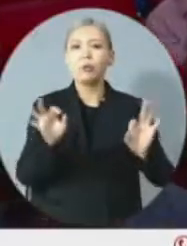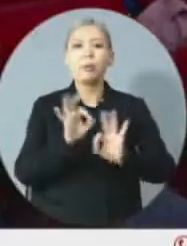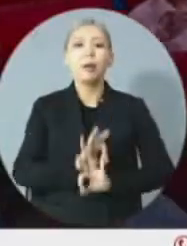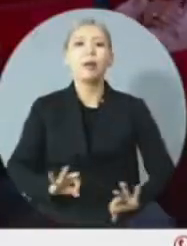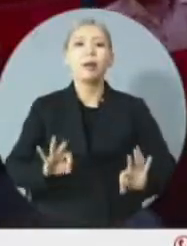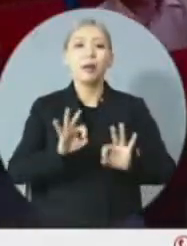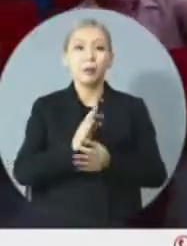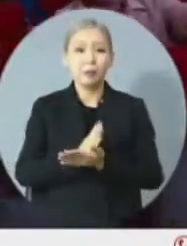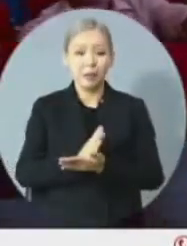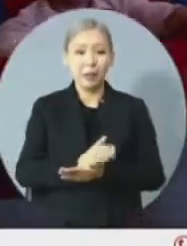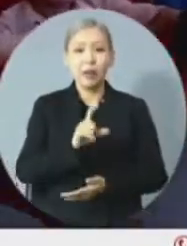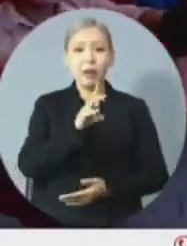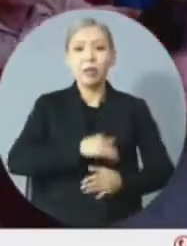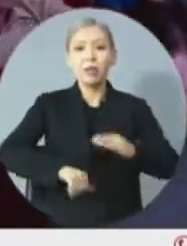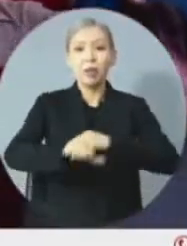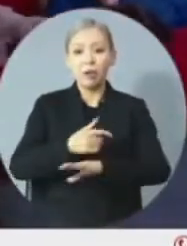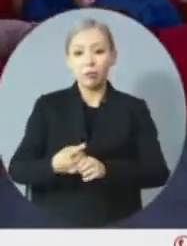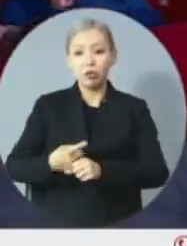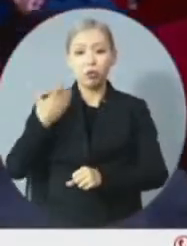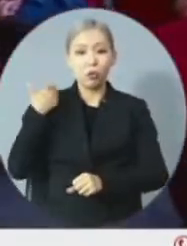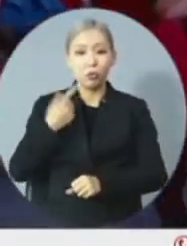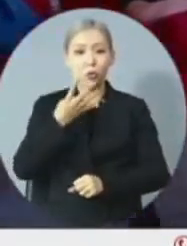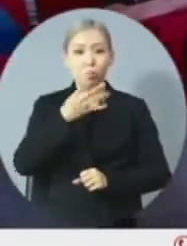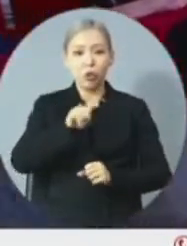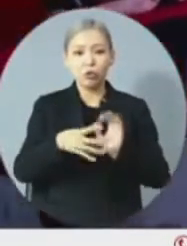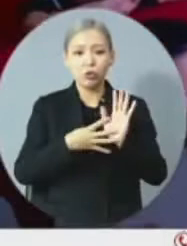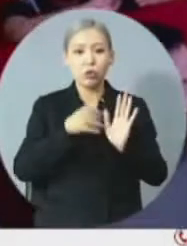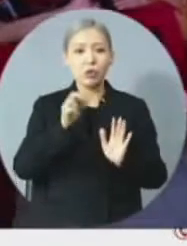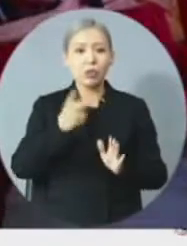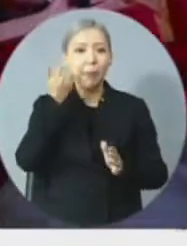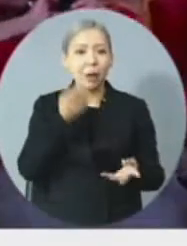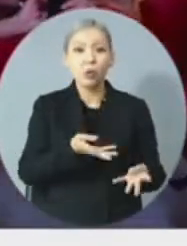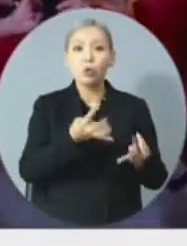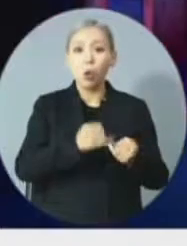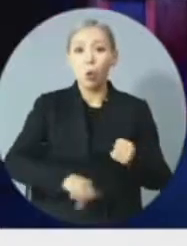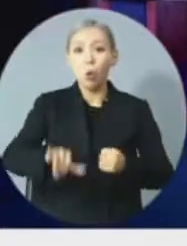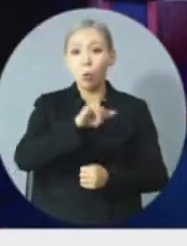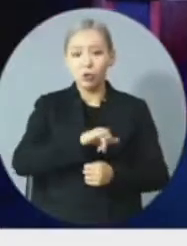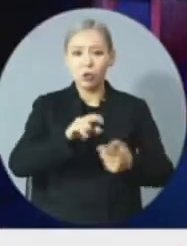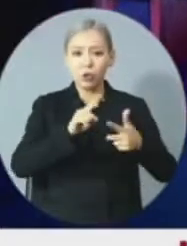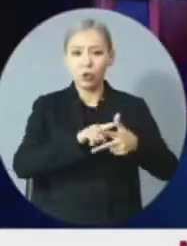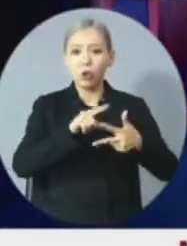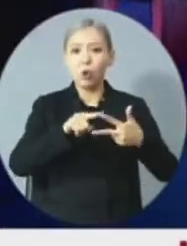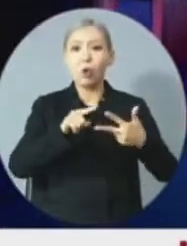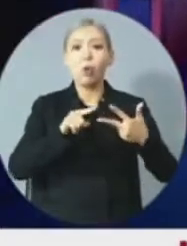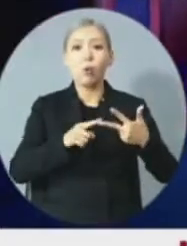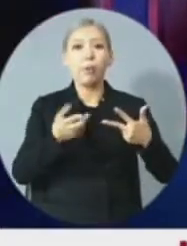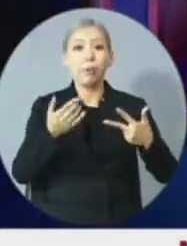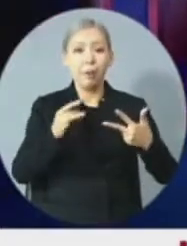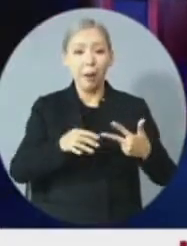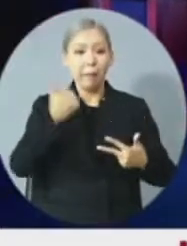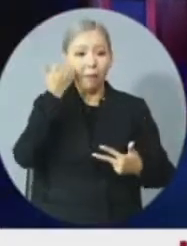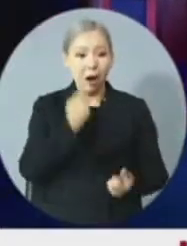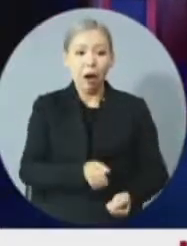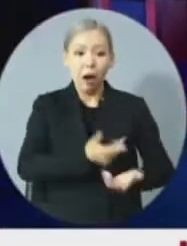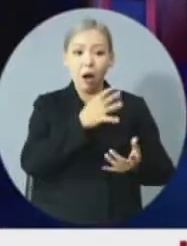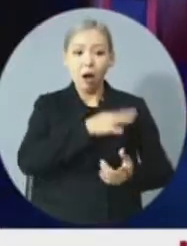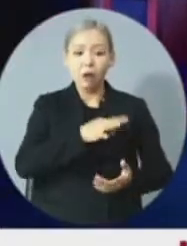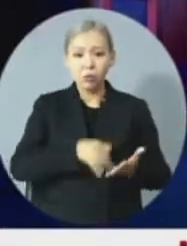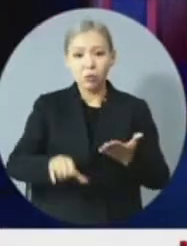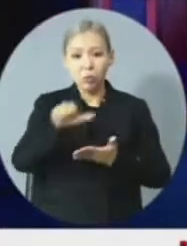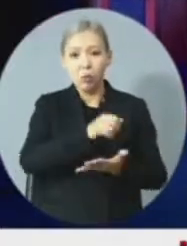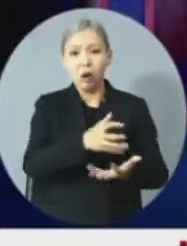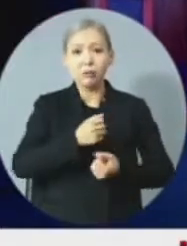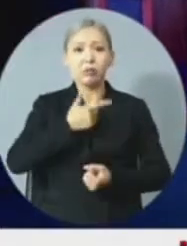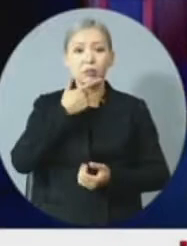одоохондоо. Хинтийн аймаг өнгөрсөн жил 4.9 сая толгой мал толуулж улсын хэмжээнд 3-т орсон. Гэтэл малаас гарах ашиг шимээ бүрэн